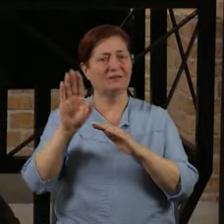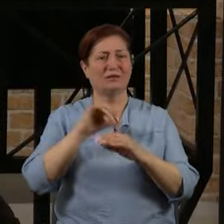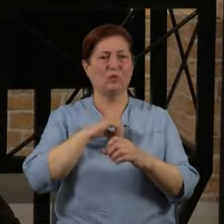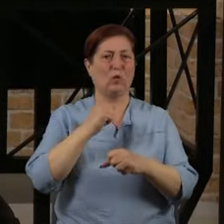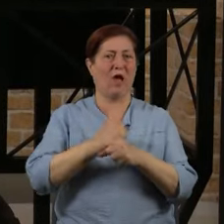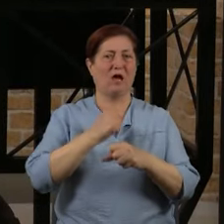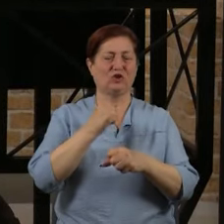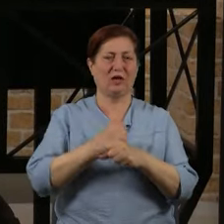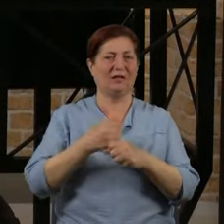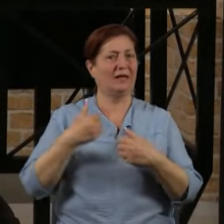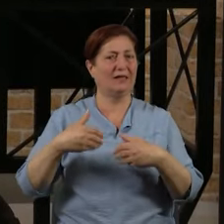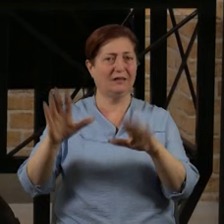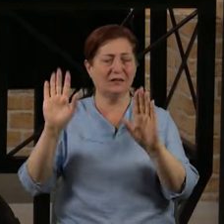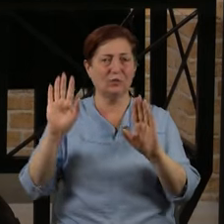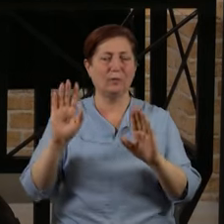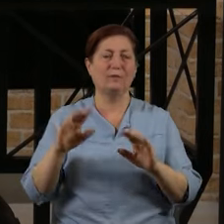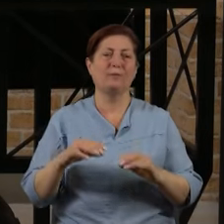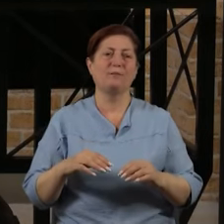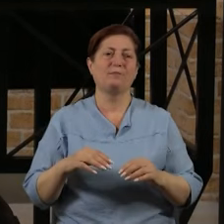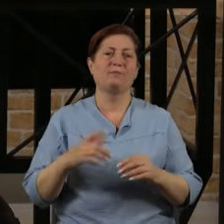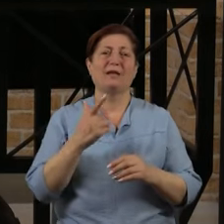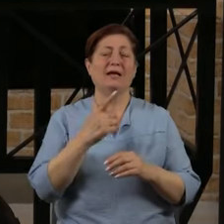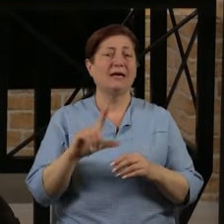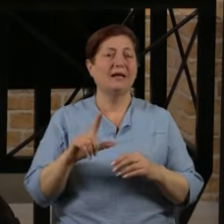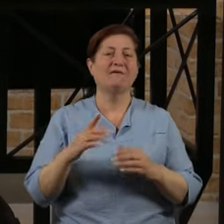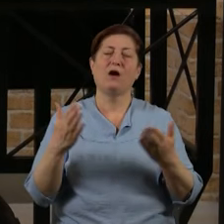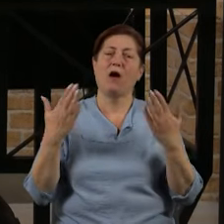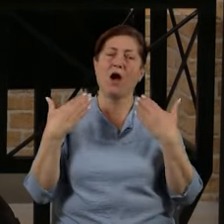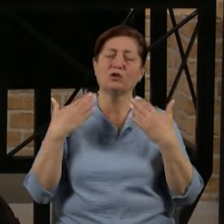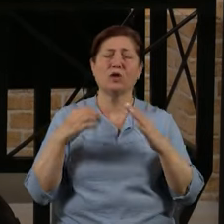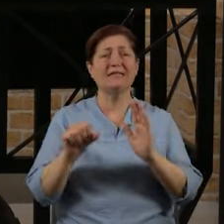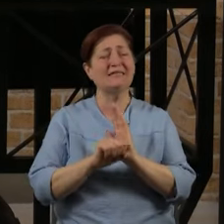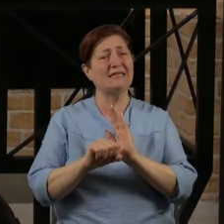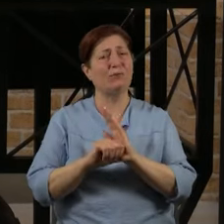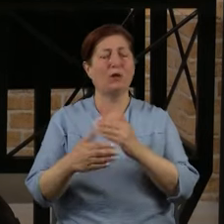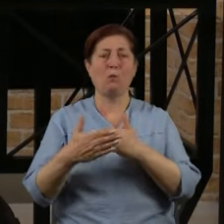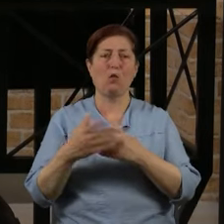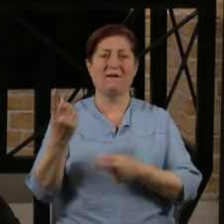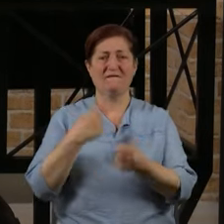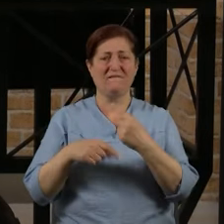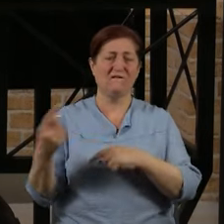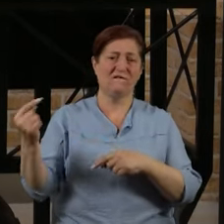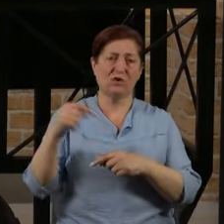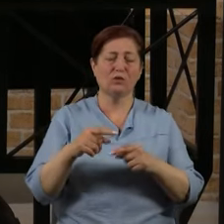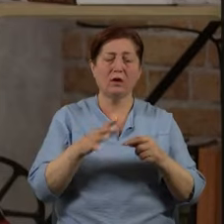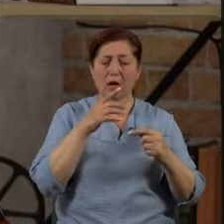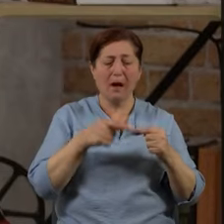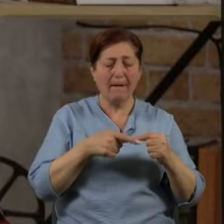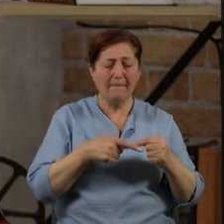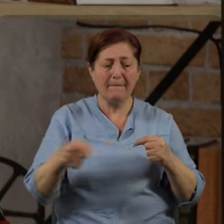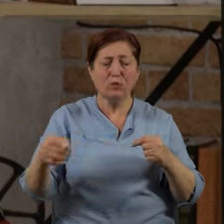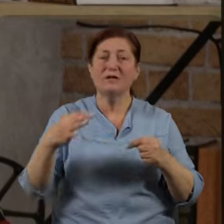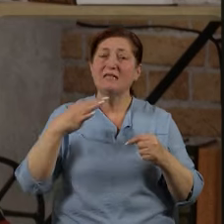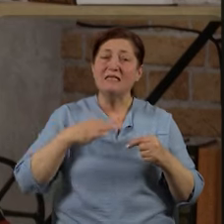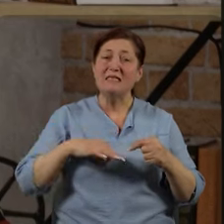արտագնա աշխատանքի, եւ աշնանը կամ ձմռանը մոտ վերադառնում էին եւ ամբողջ ընթացքում փաստորեն զավակները